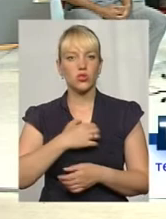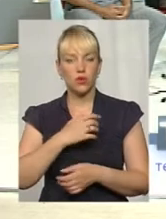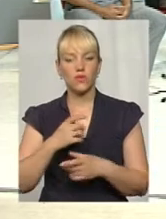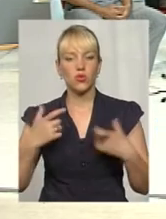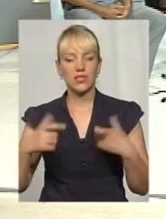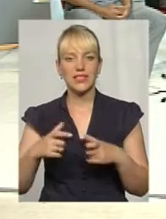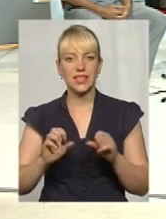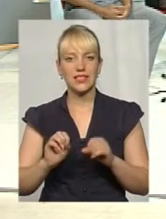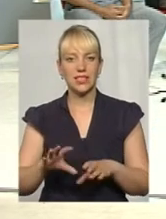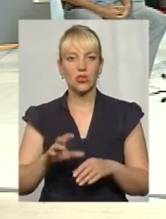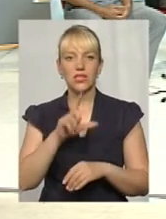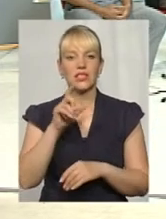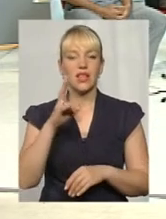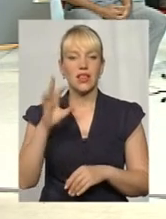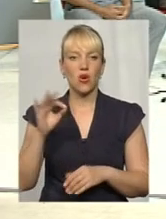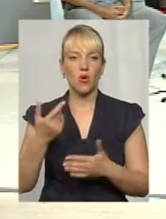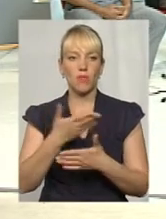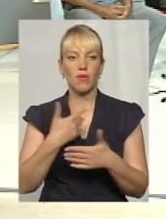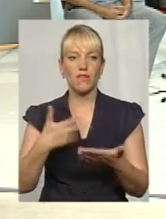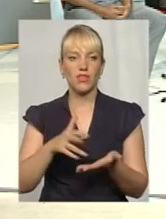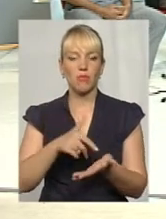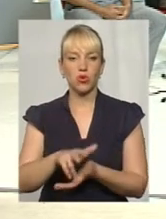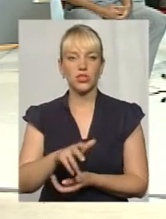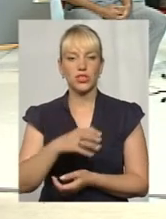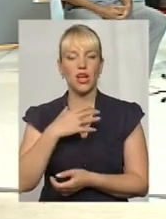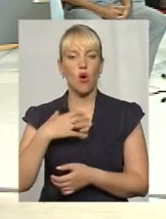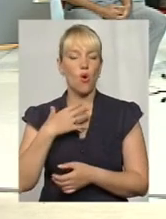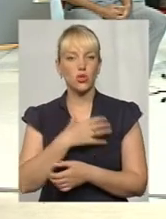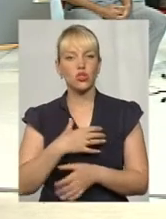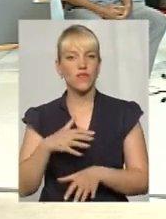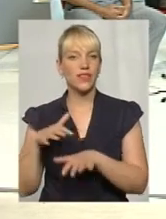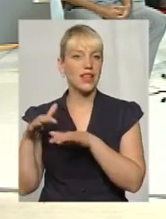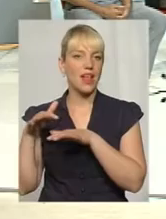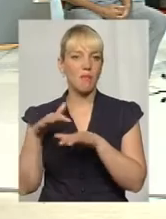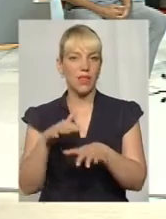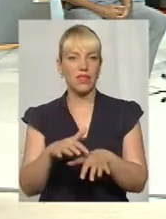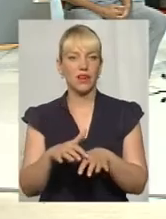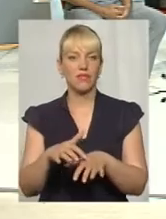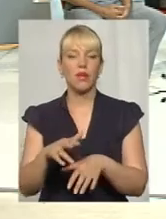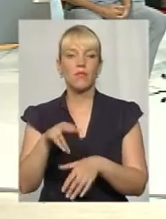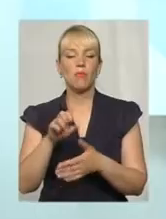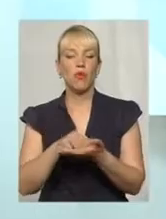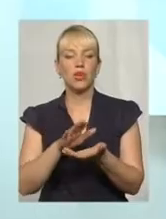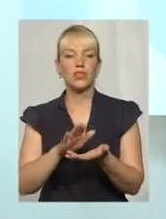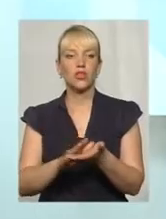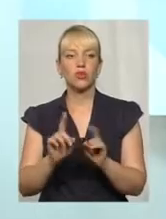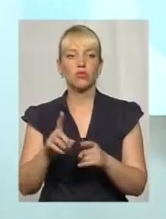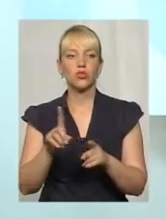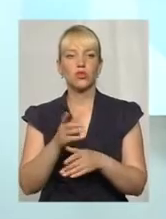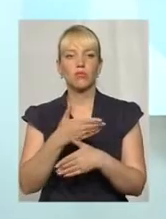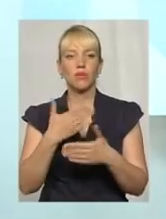сесію ЗНО, ми пройшли вже основний наплив по реєстрації, тому що ми мали